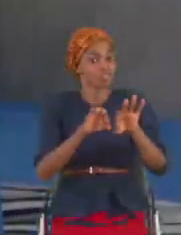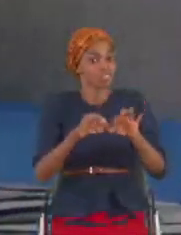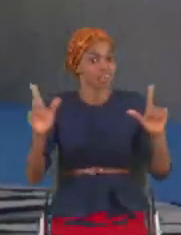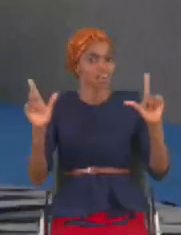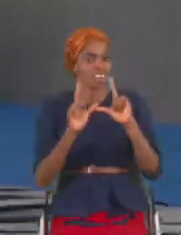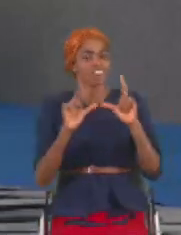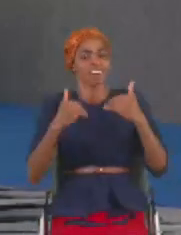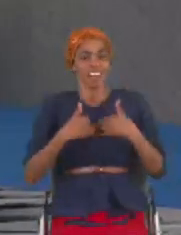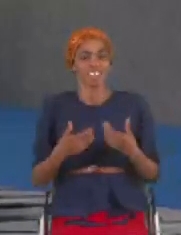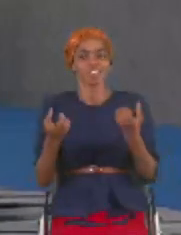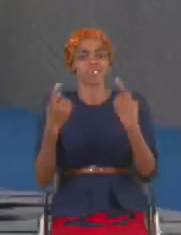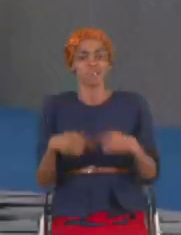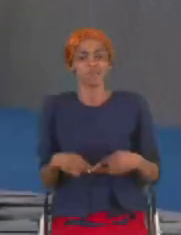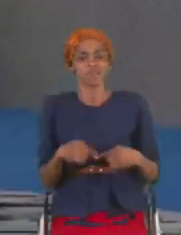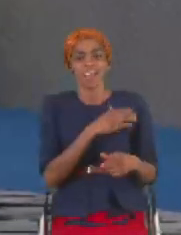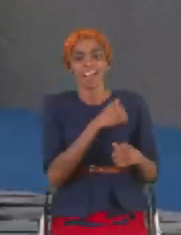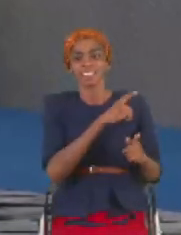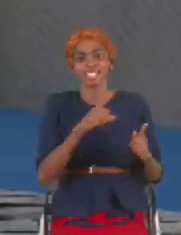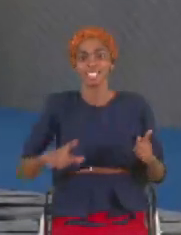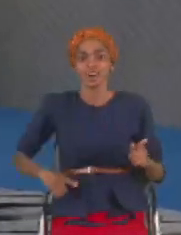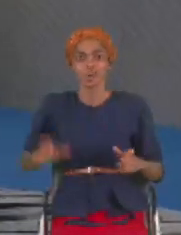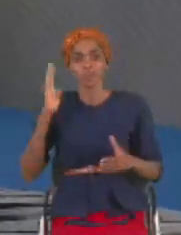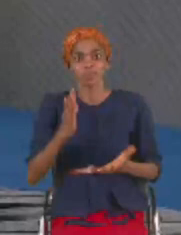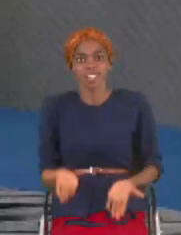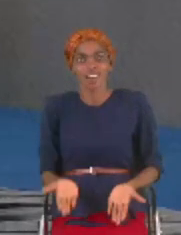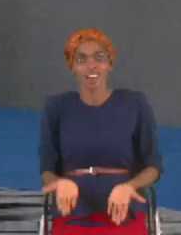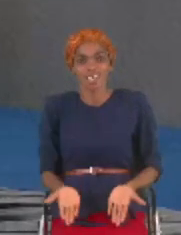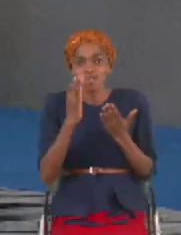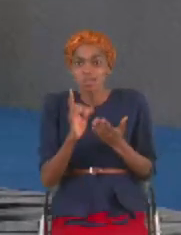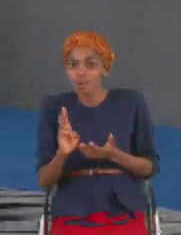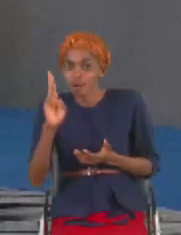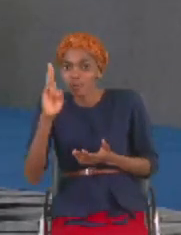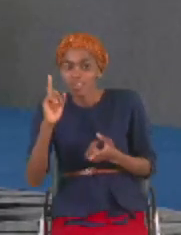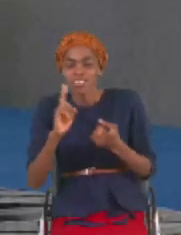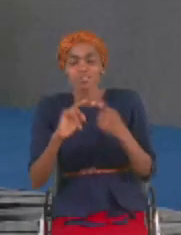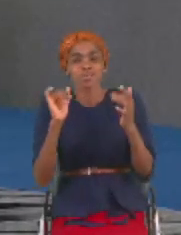vient et le ce1 batellerie